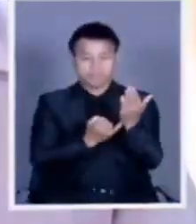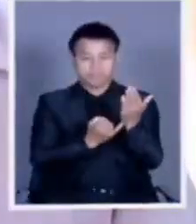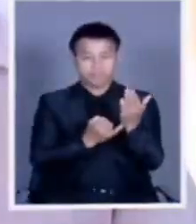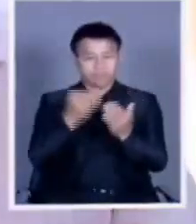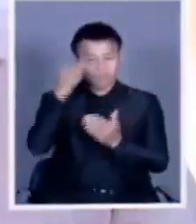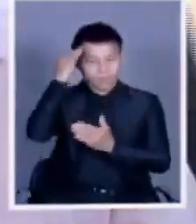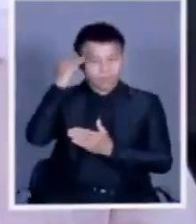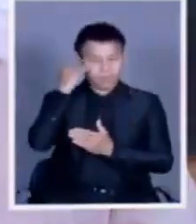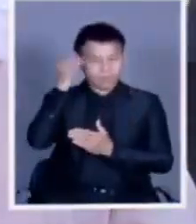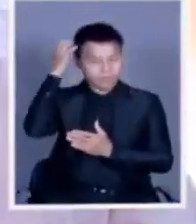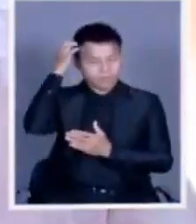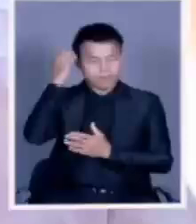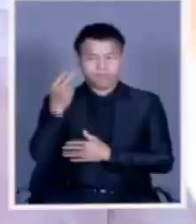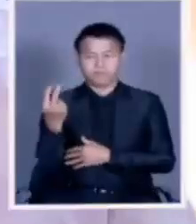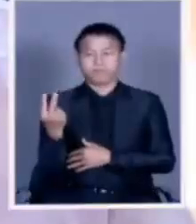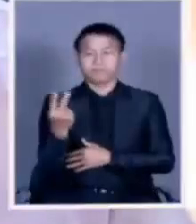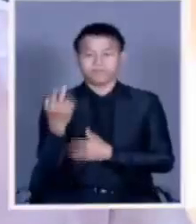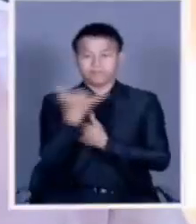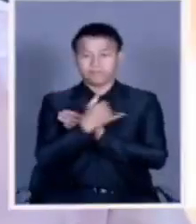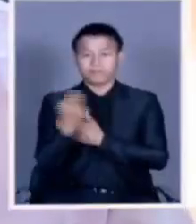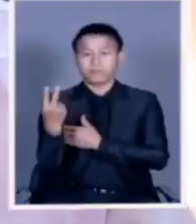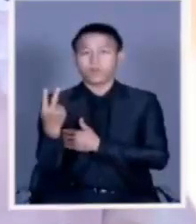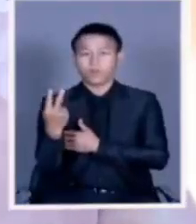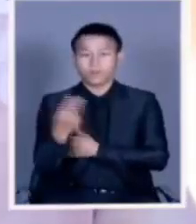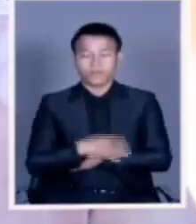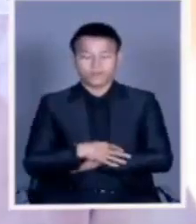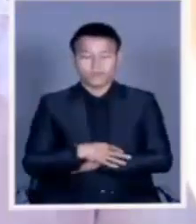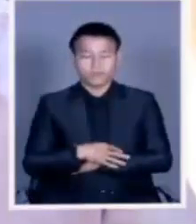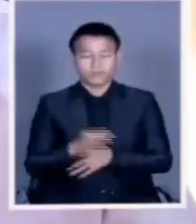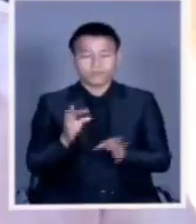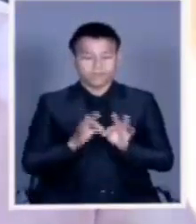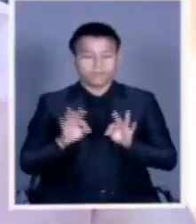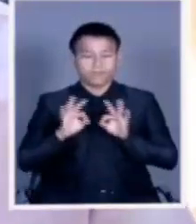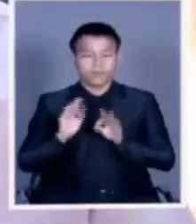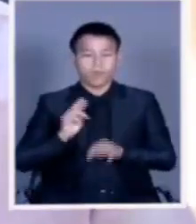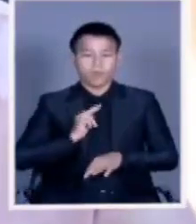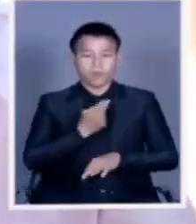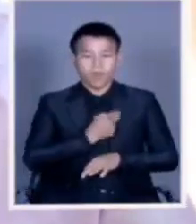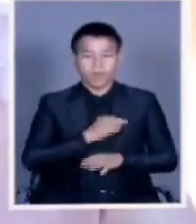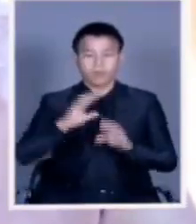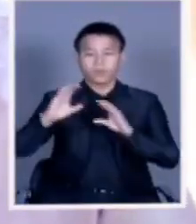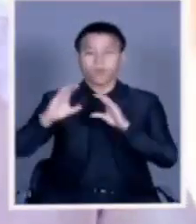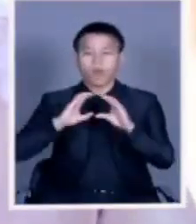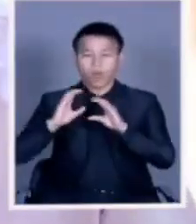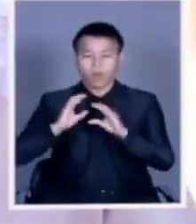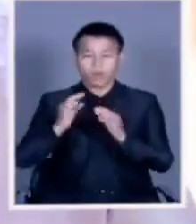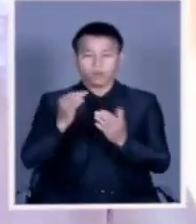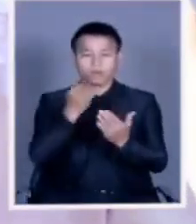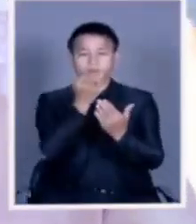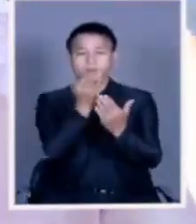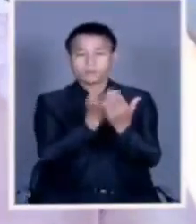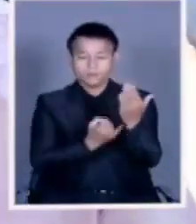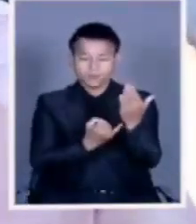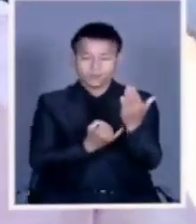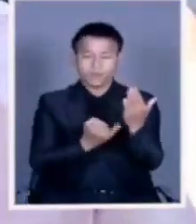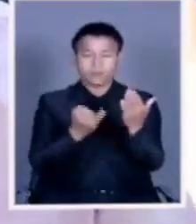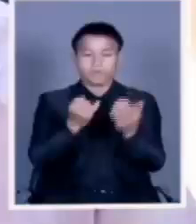นี้ที่จริงแล้วมันก็พวกเฮาได้มีการพัวพันมีการวางแสดงร่วมกัน